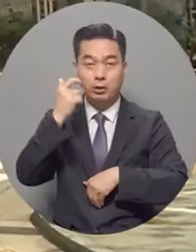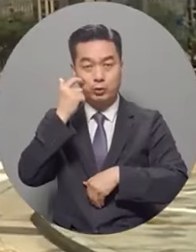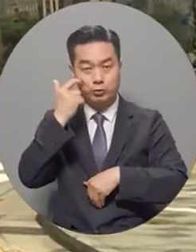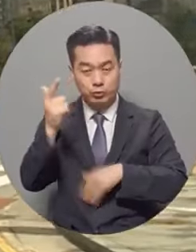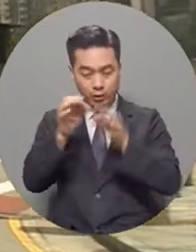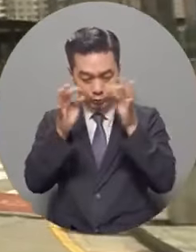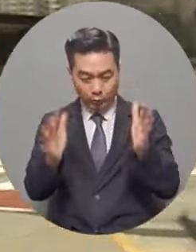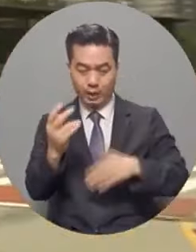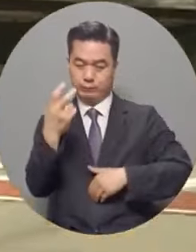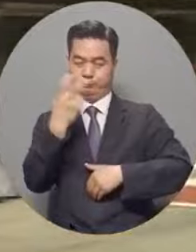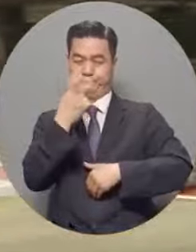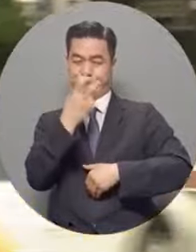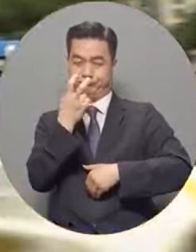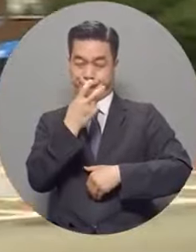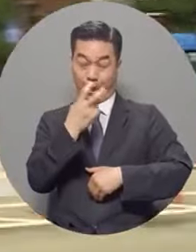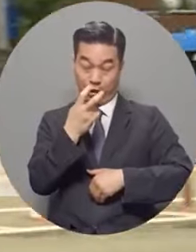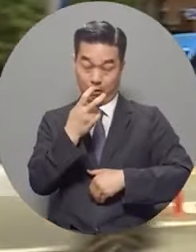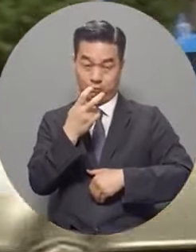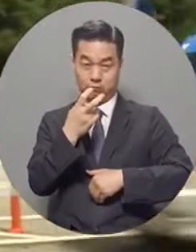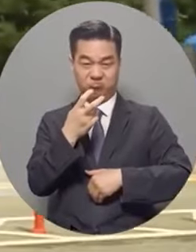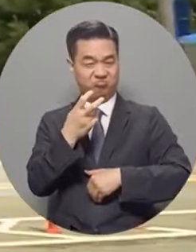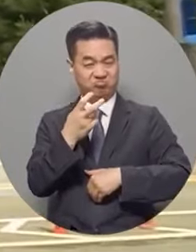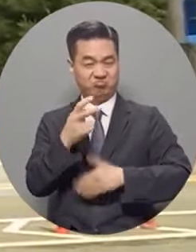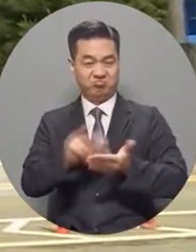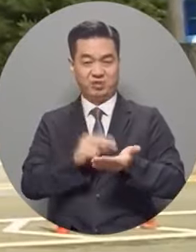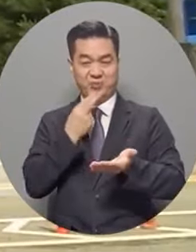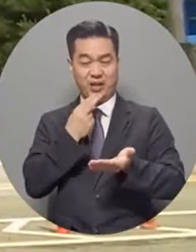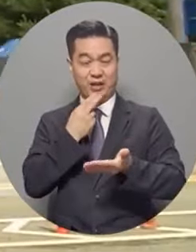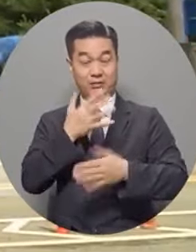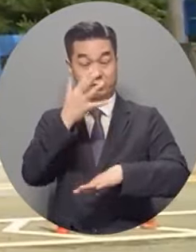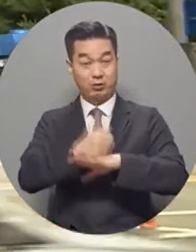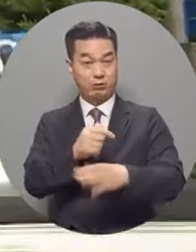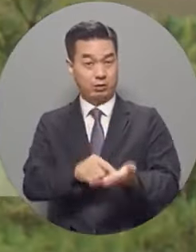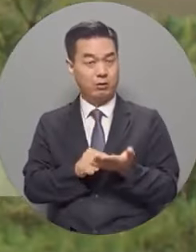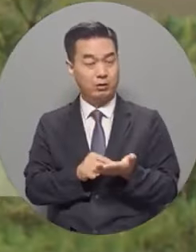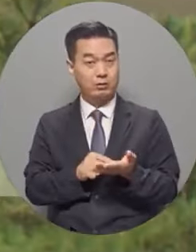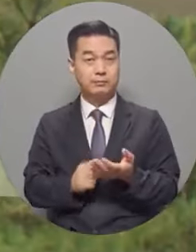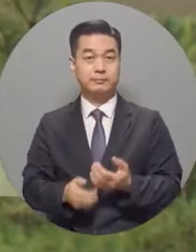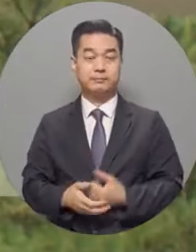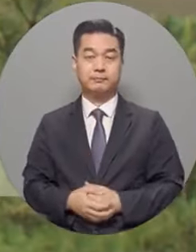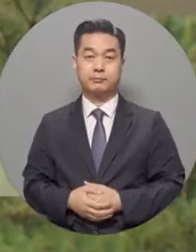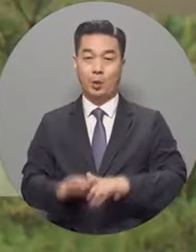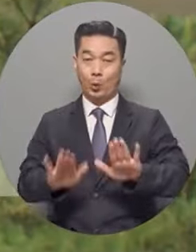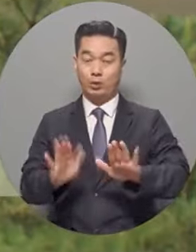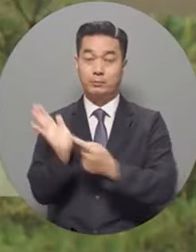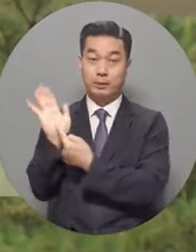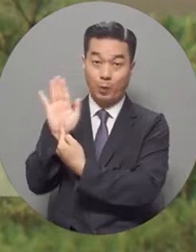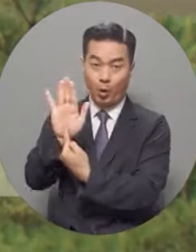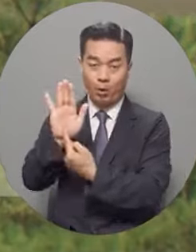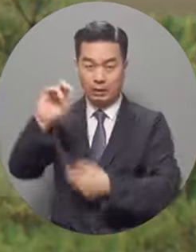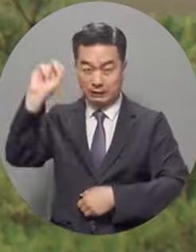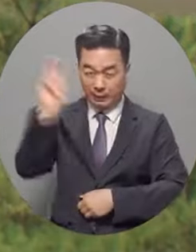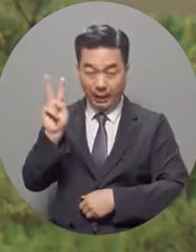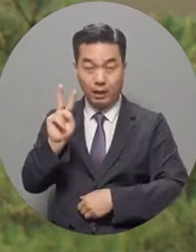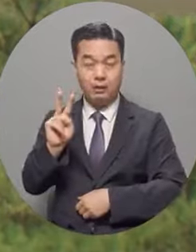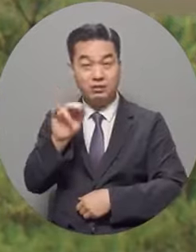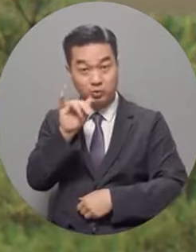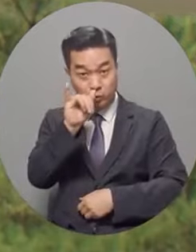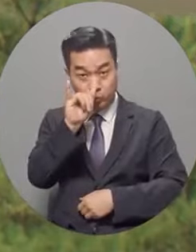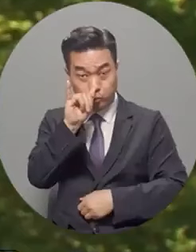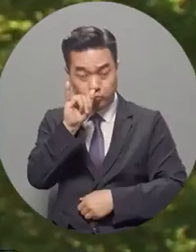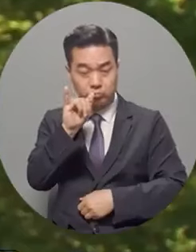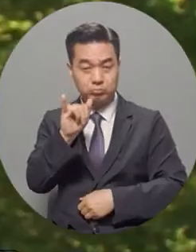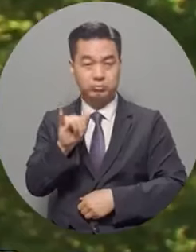동안 조사를 벌였지만 결국 문제가 안 된다는 결론이 나온 겁니다. 오늘 발표는 기습적이었습니다.